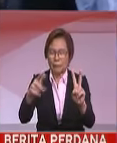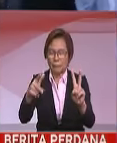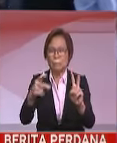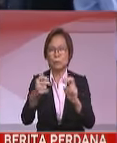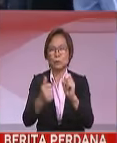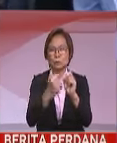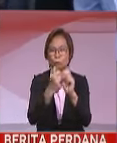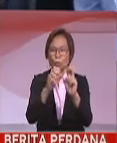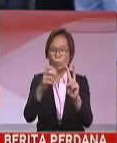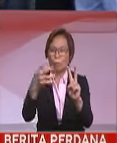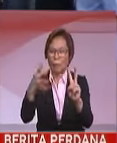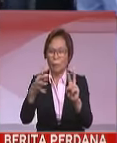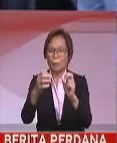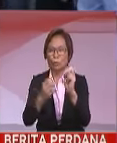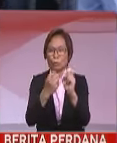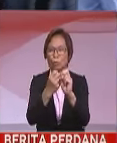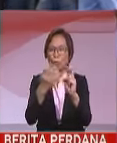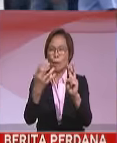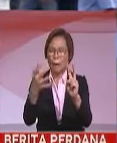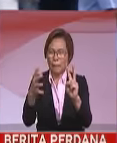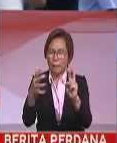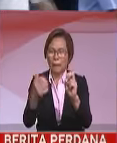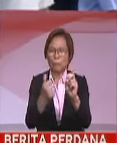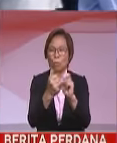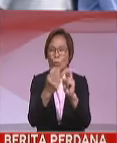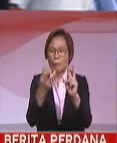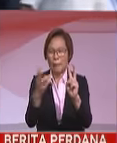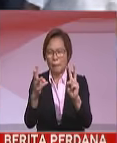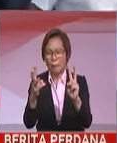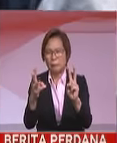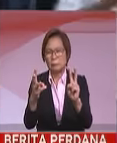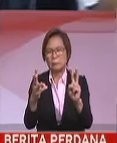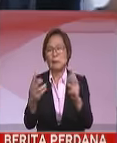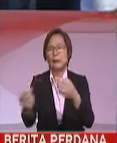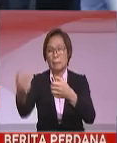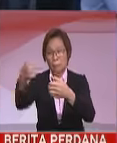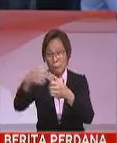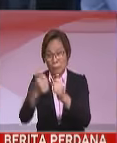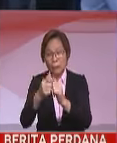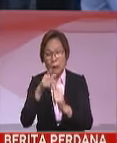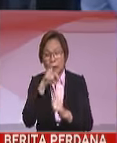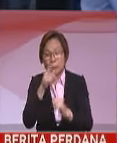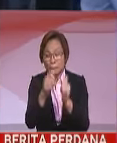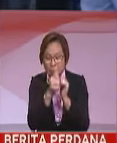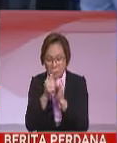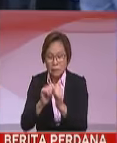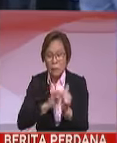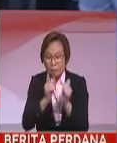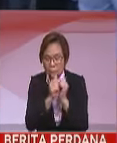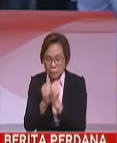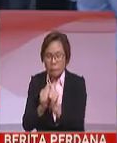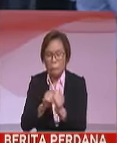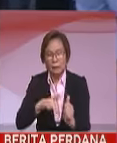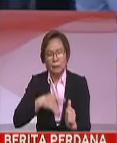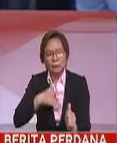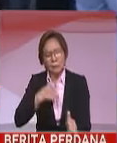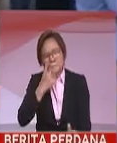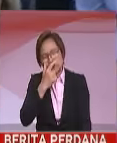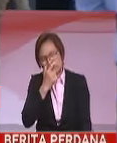2013, 14, 15, 16 bersama-sama dengan beliau, dan cukup rasa